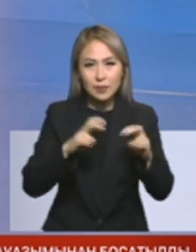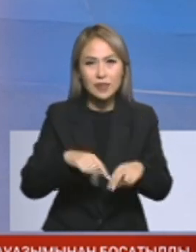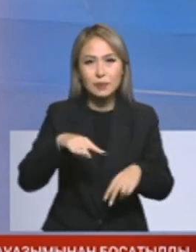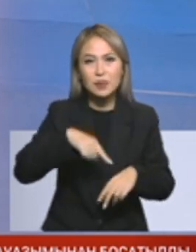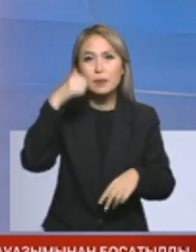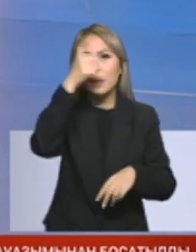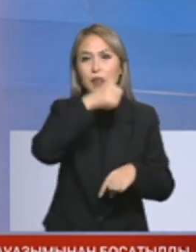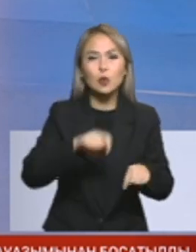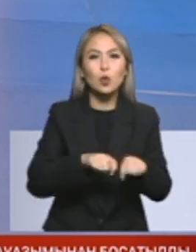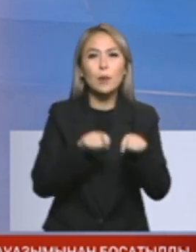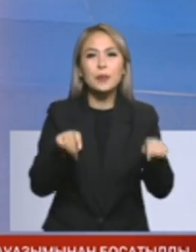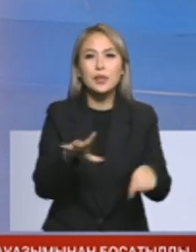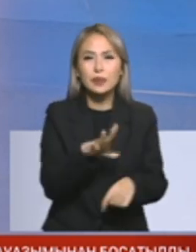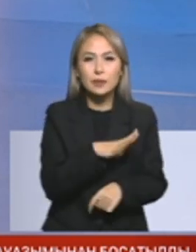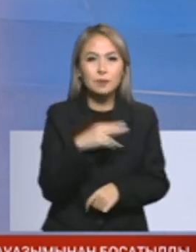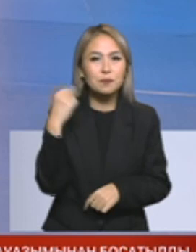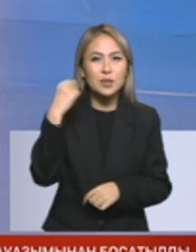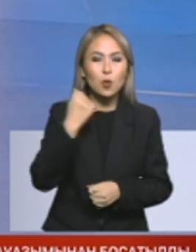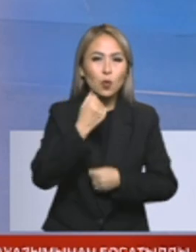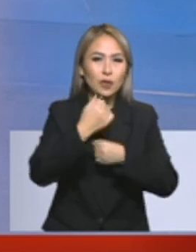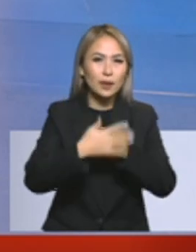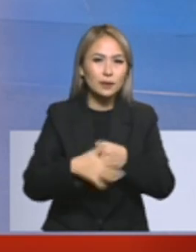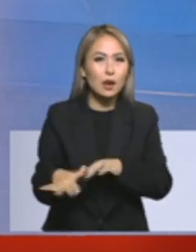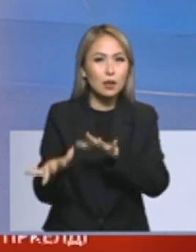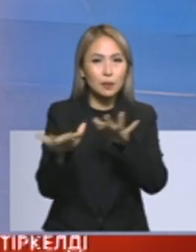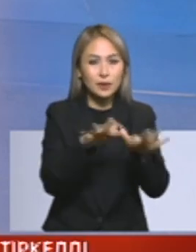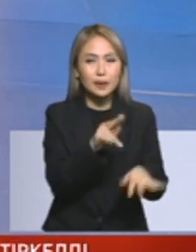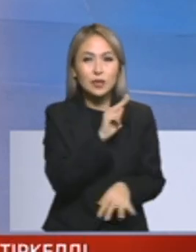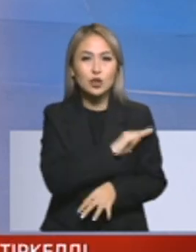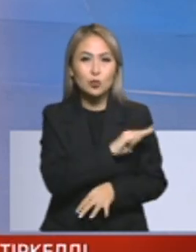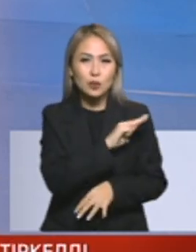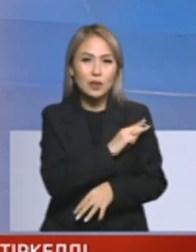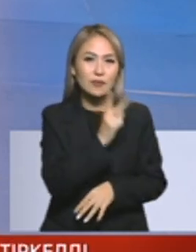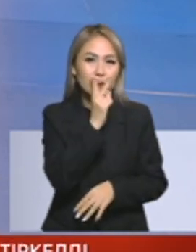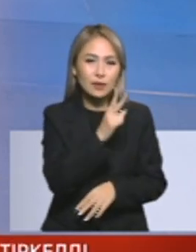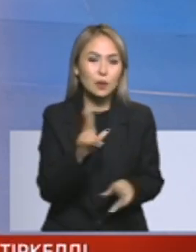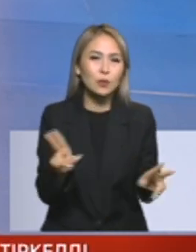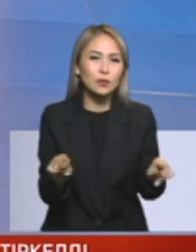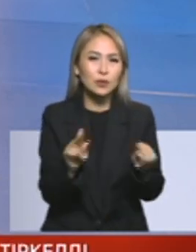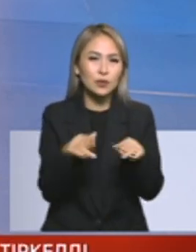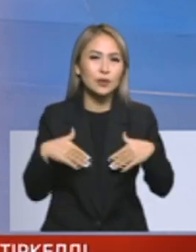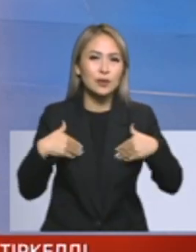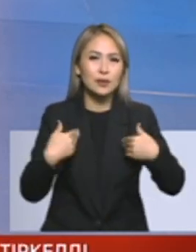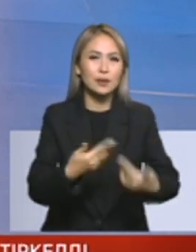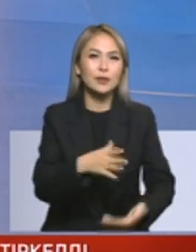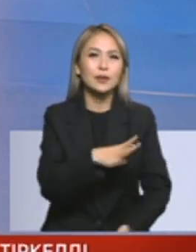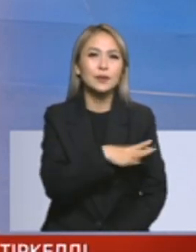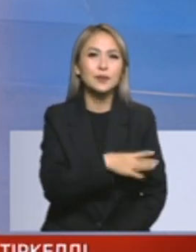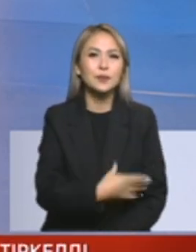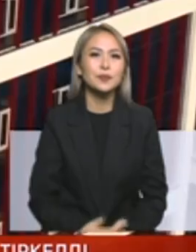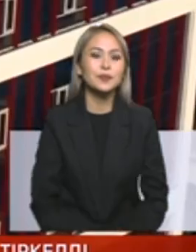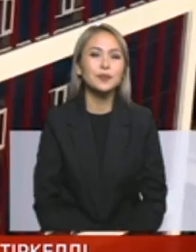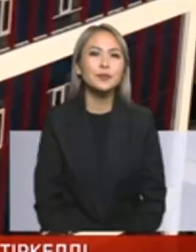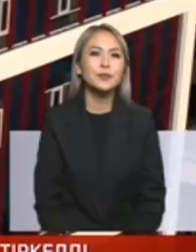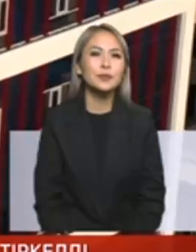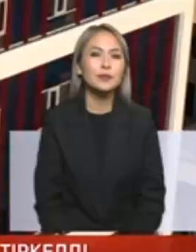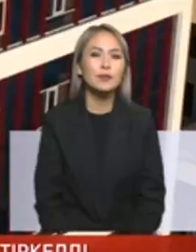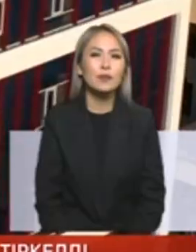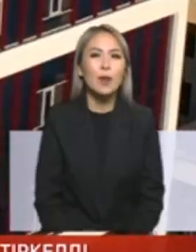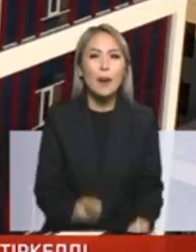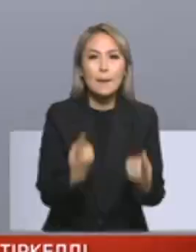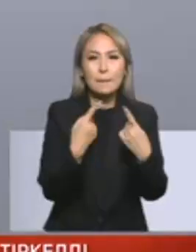биыл пайдалануға берілген. Президент орталықты аралап көріп, қызметкерлердің жұмысына сәттілік тіледі. Егер